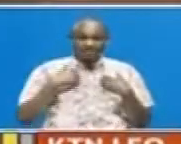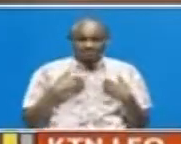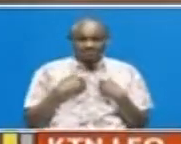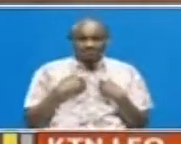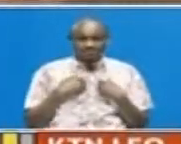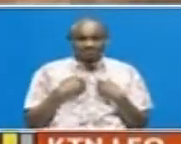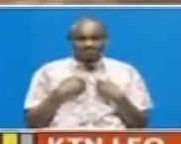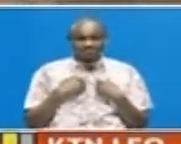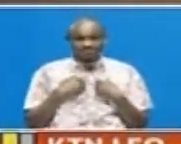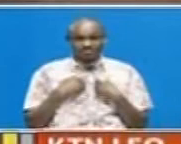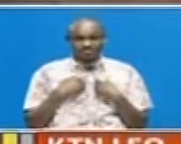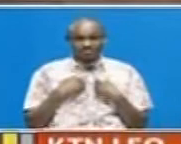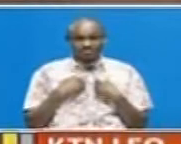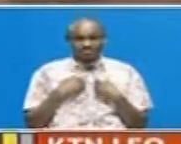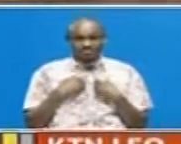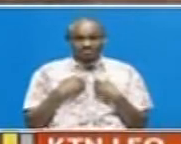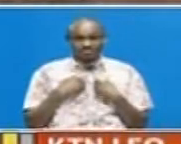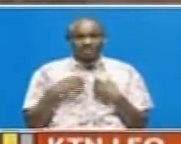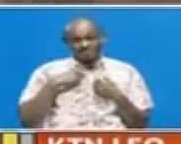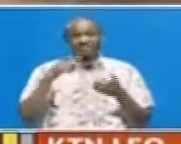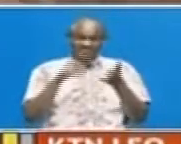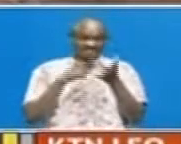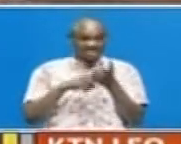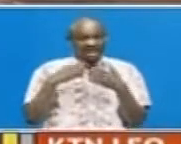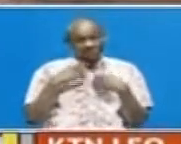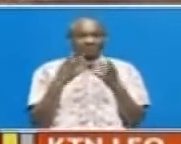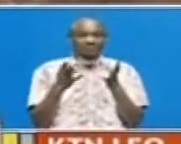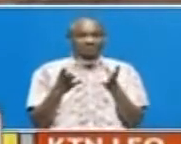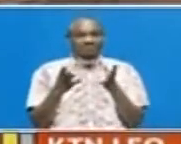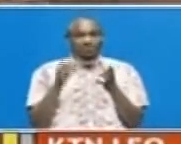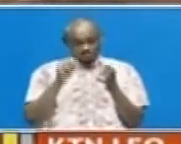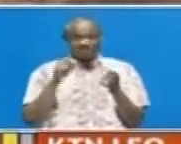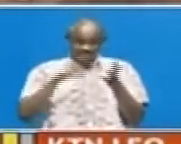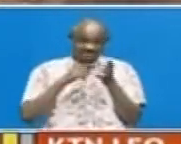not many mistake, he can win.